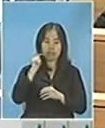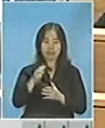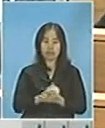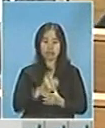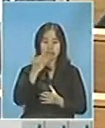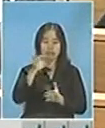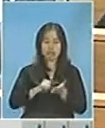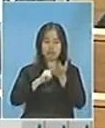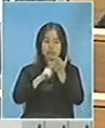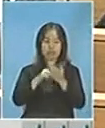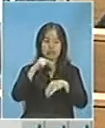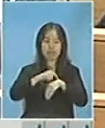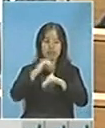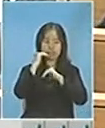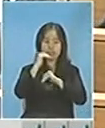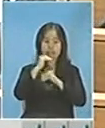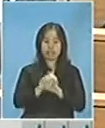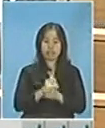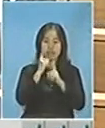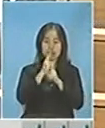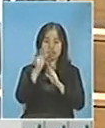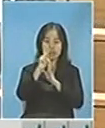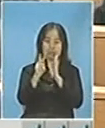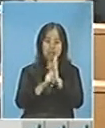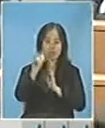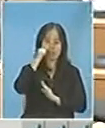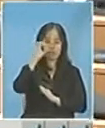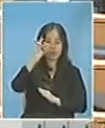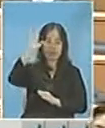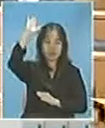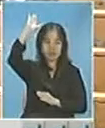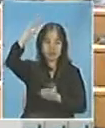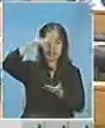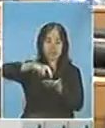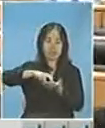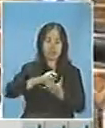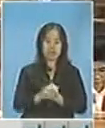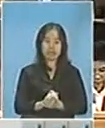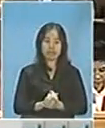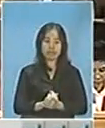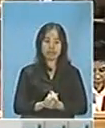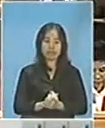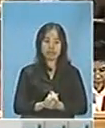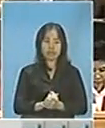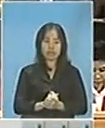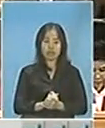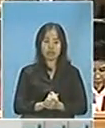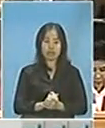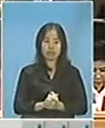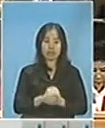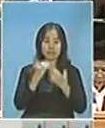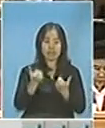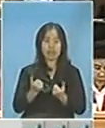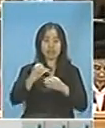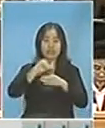อเสนอระยะเวลาแปรยติตามข้อบังคับ7วันครับขอผู้รับรองด้วยครับ มีผู้รับรองถูกต้องท่านสมาชิกครับวันนี้